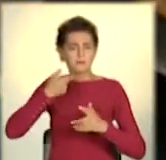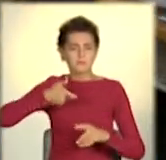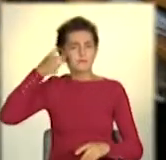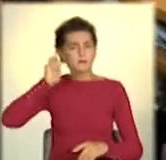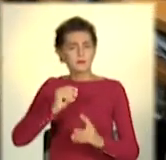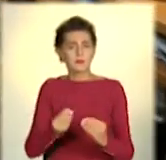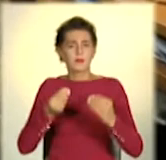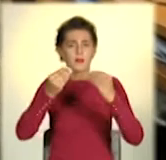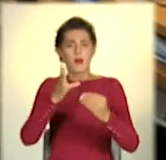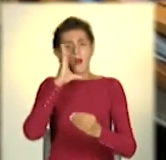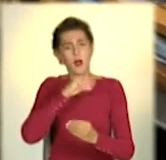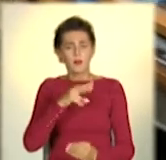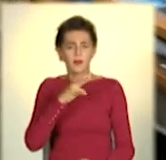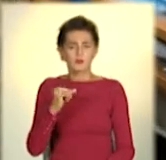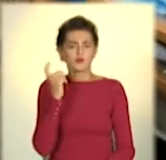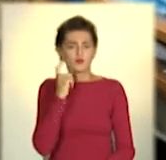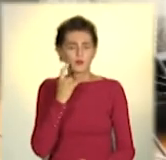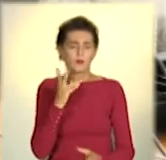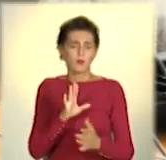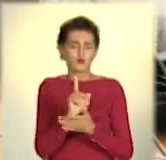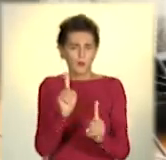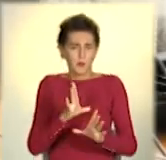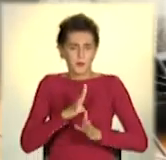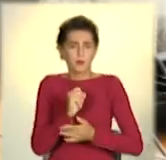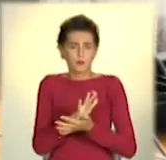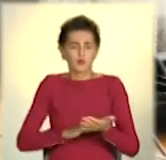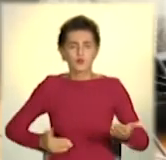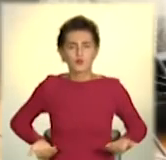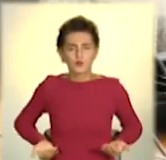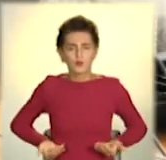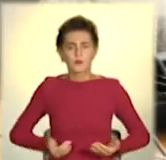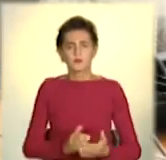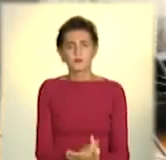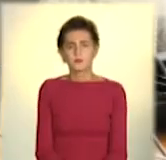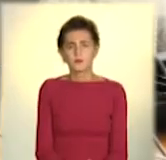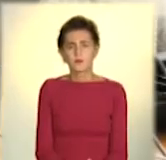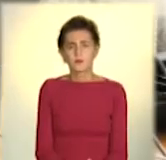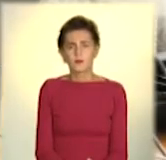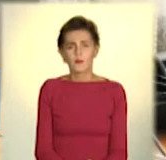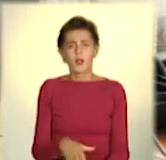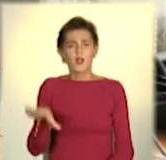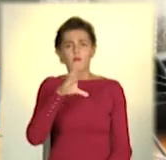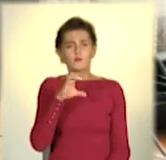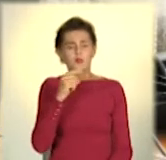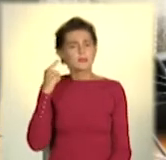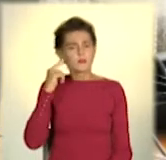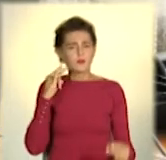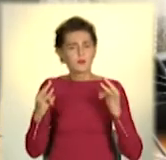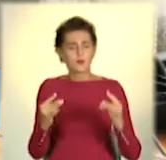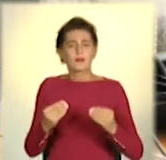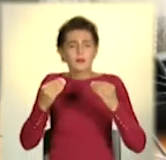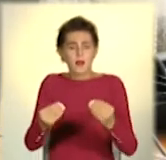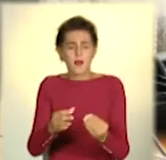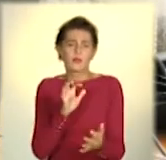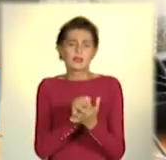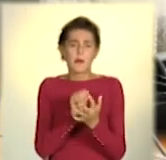пристосуватися до звичайного життя. Одів апарати, ребенок отримує всі необхідні йому звуки, займаюся